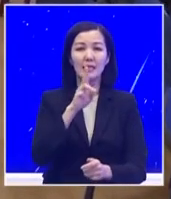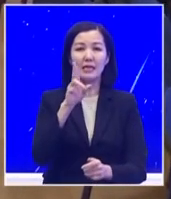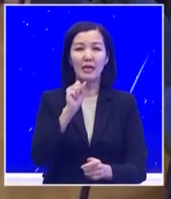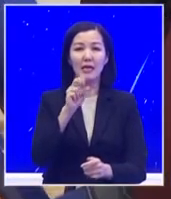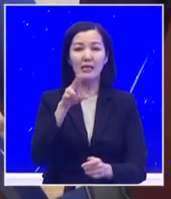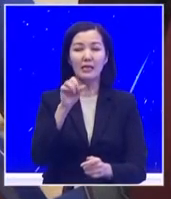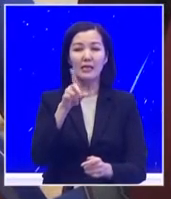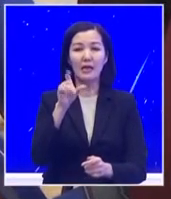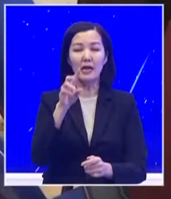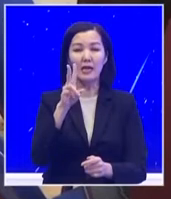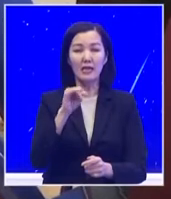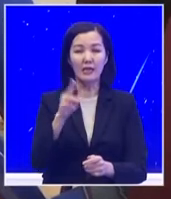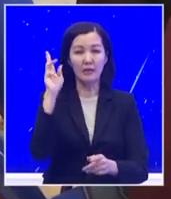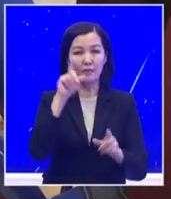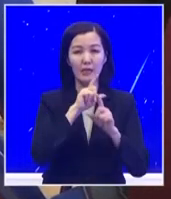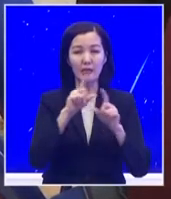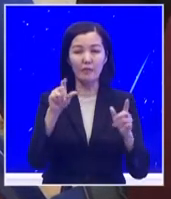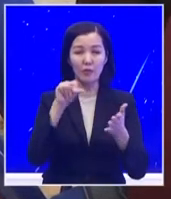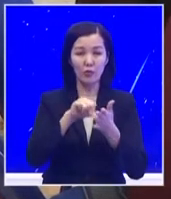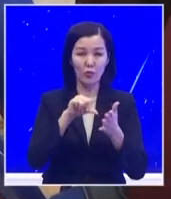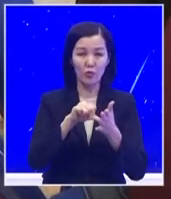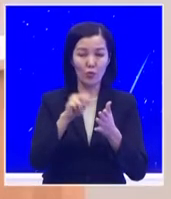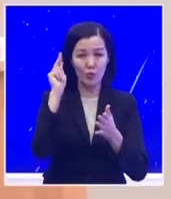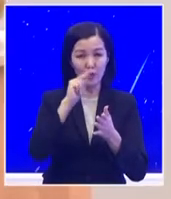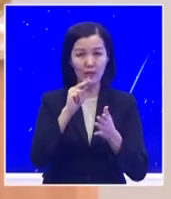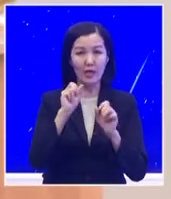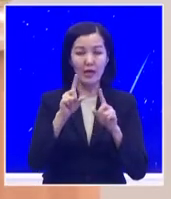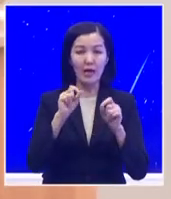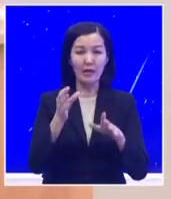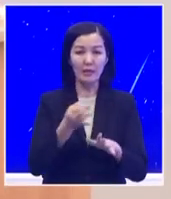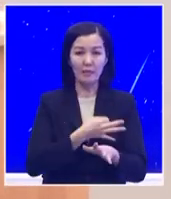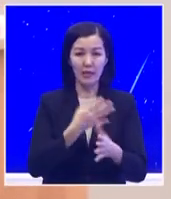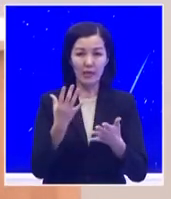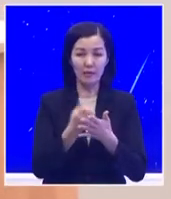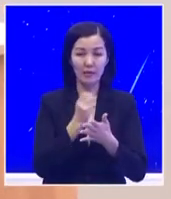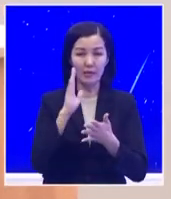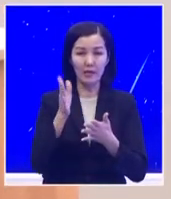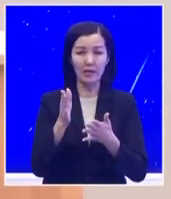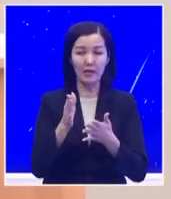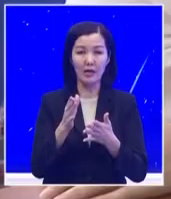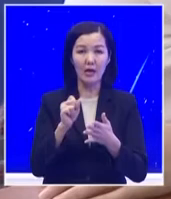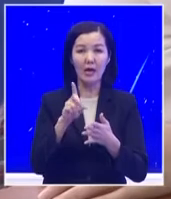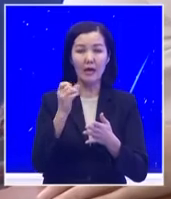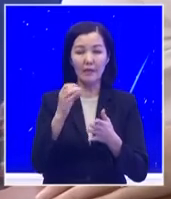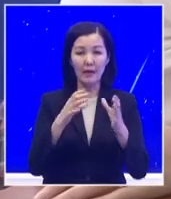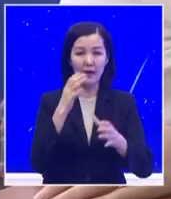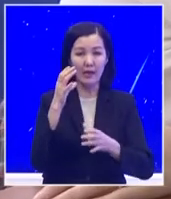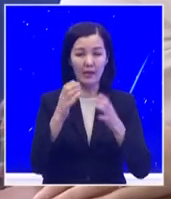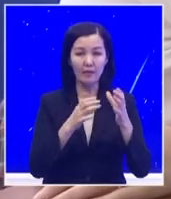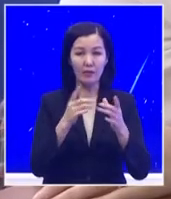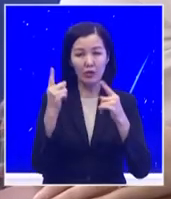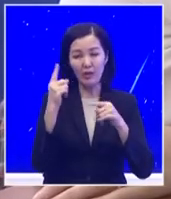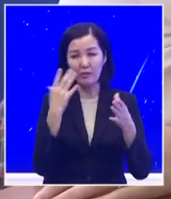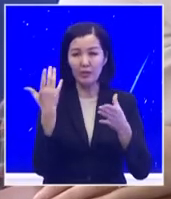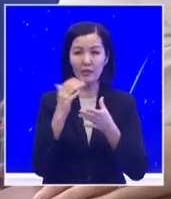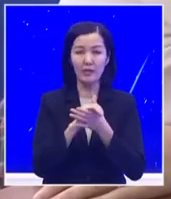Қосымұлы Жалайри атындағы орта мектеп гимназиясында оқиды. Алтын белгіге үміткер. Абай әлеміне деген өзгеше махаббаты мен ерекше